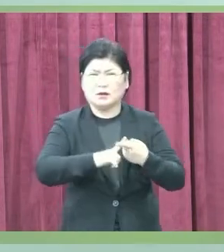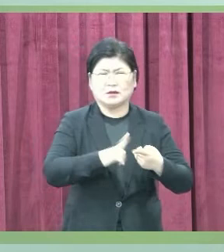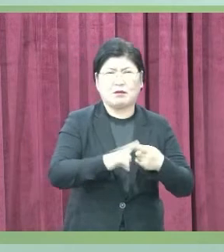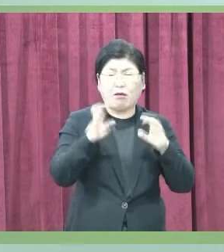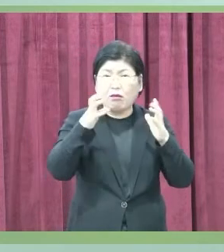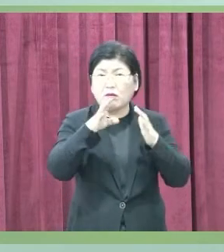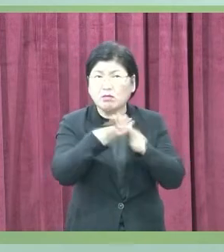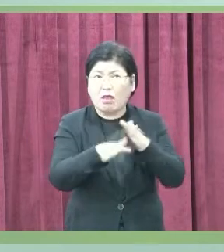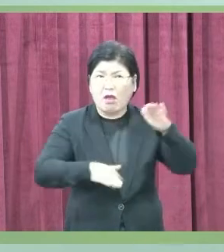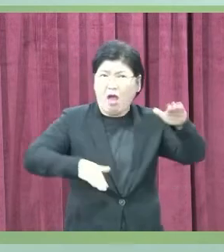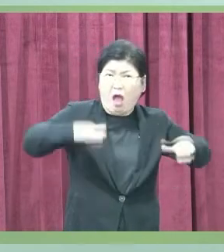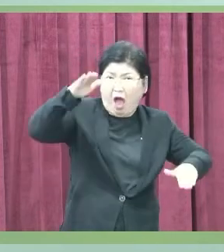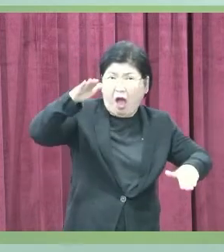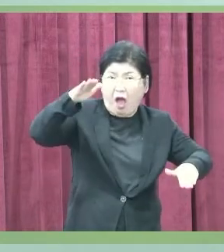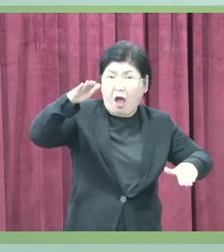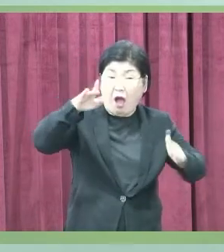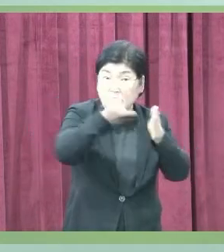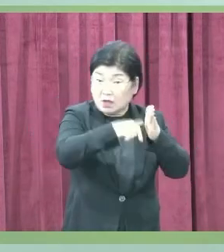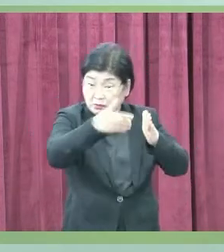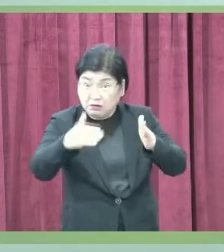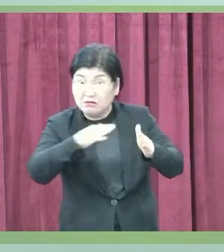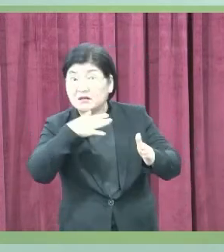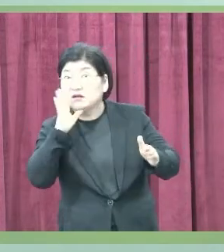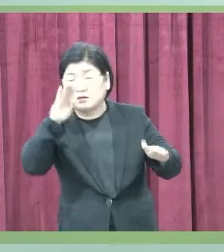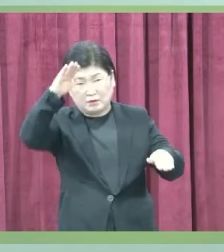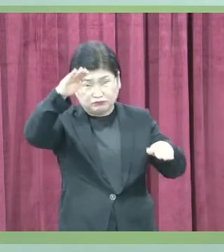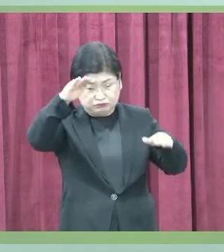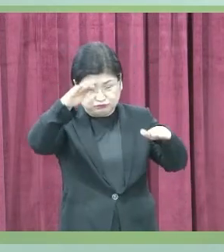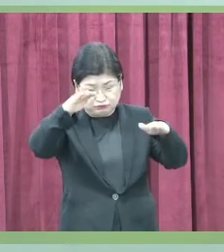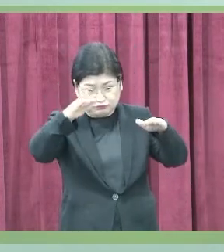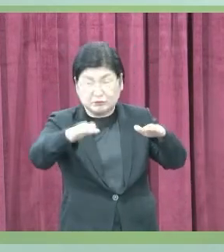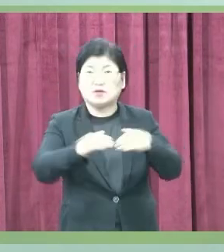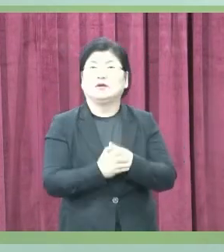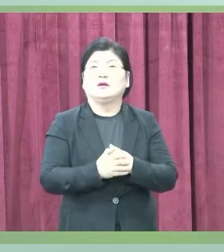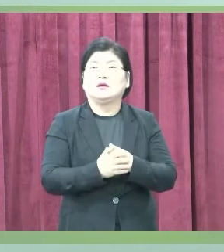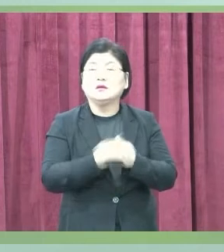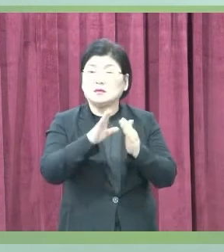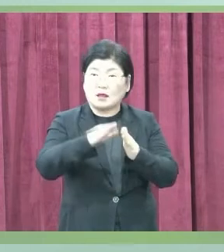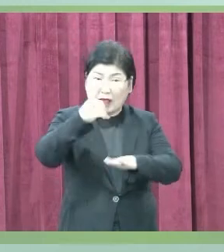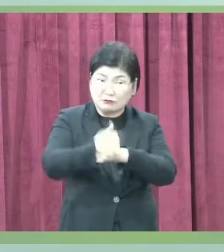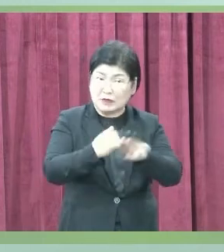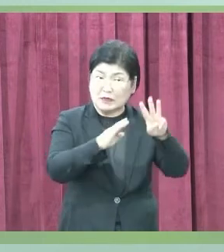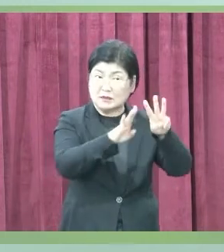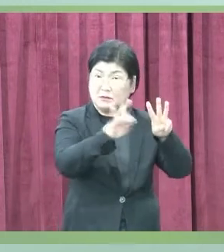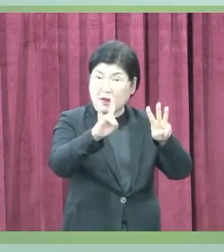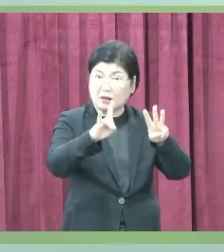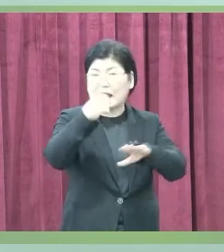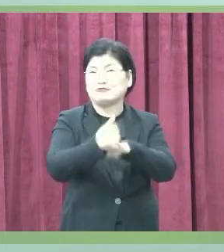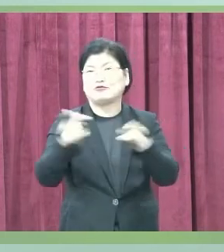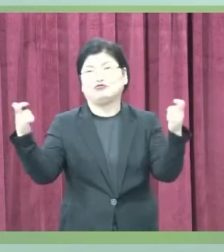어렸을 때 좀 크다가 줄고, 그래서 10대에 4.2배고, 뭐 한 3배 가까이 됐다가 점점